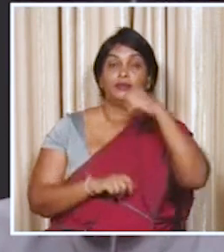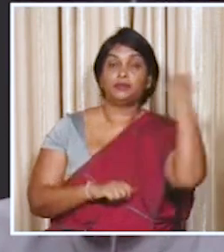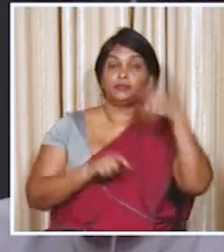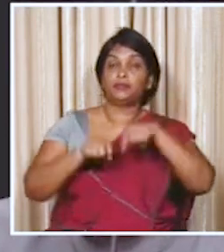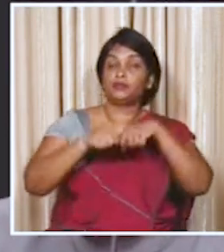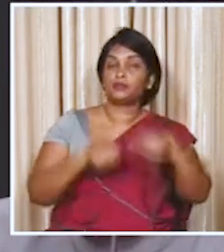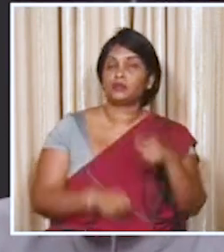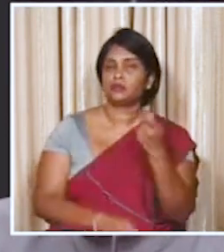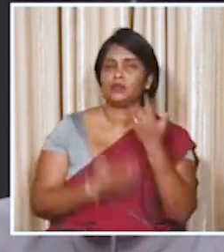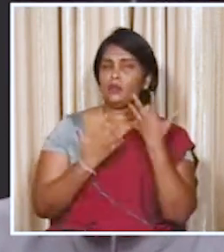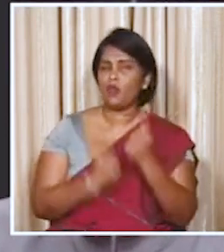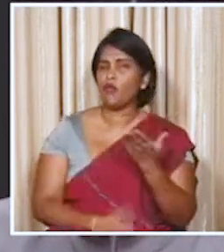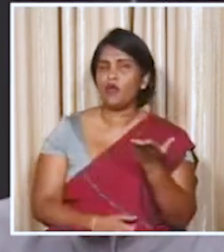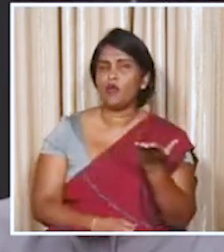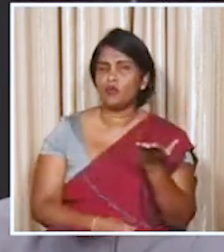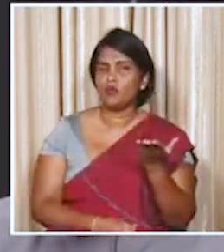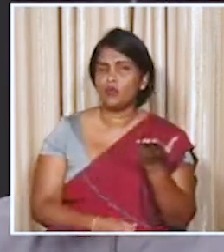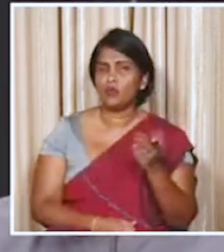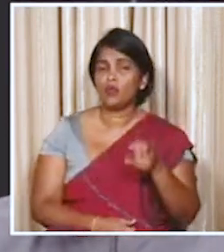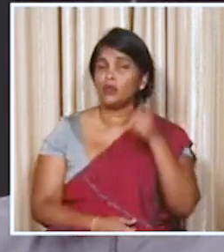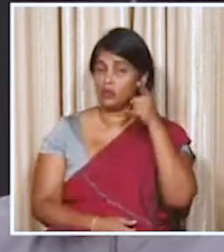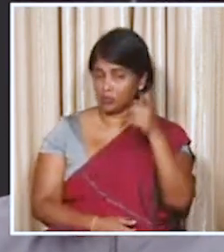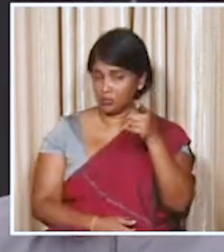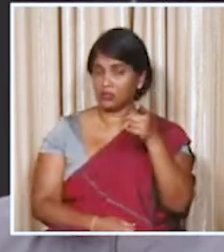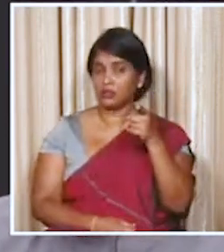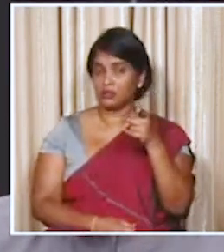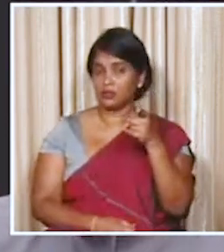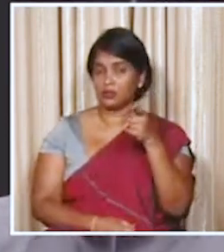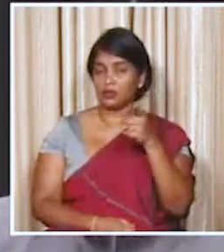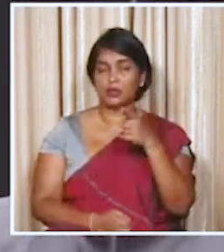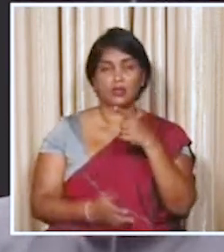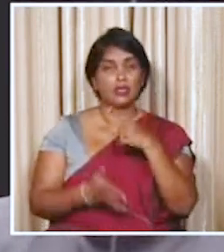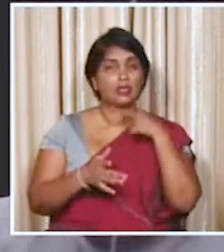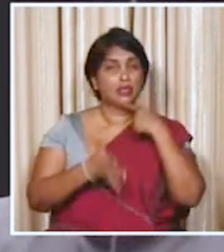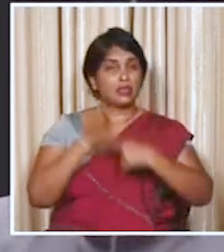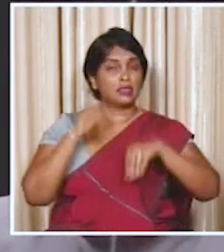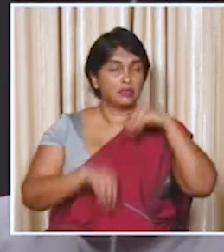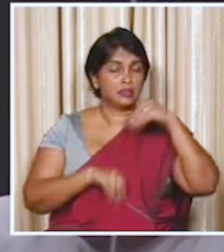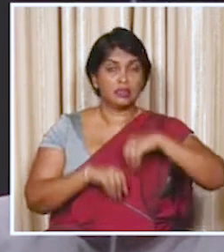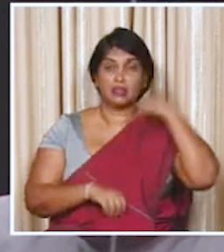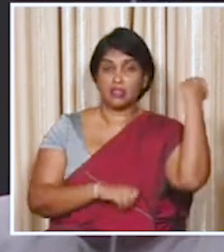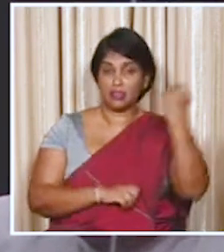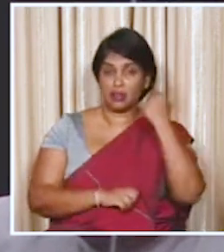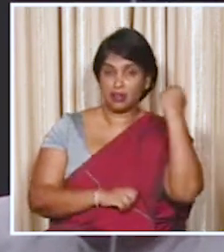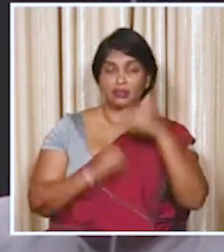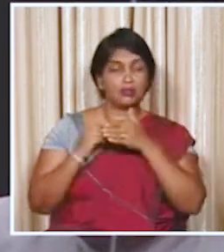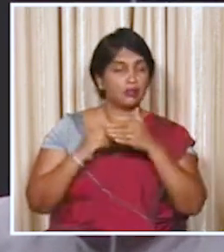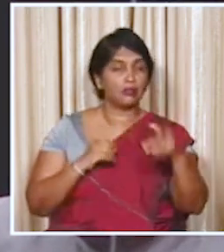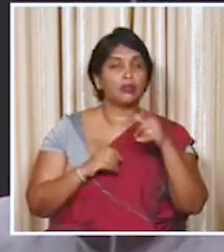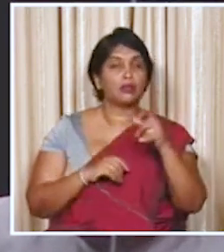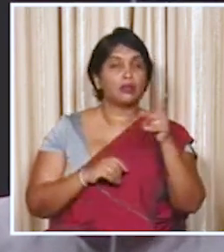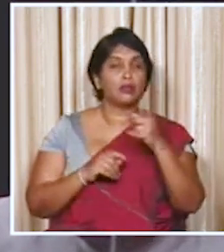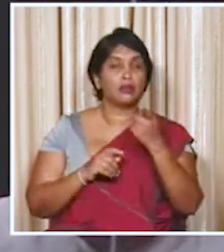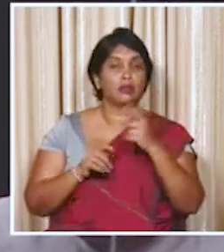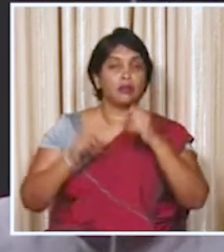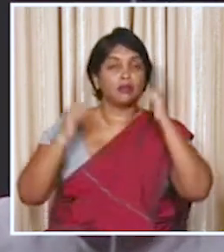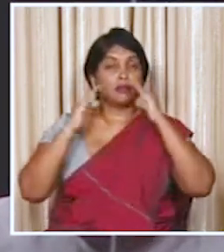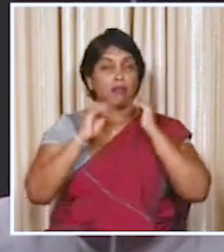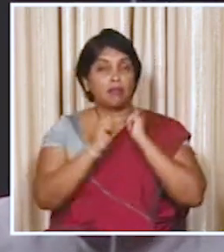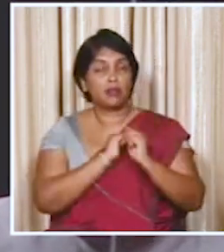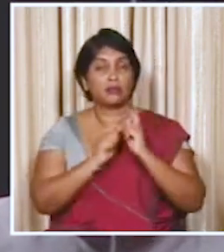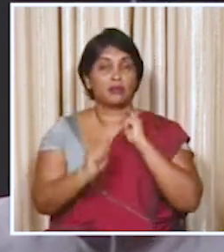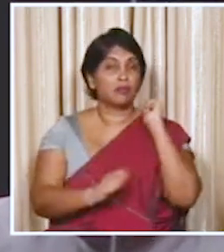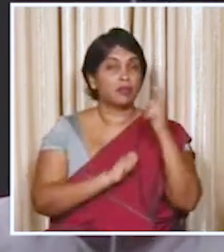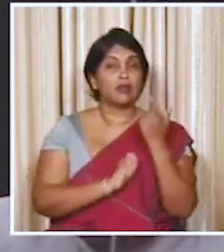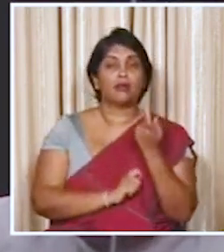අපි ඔබතුමියලගෙන් අහනවා ඔබතුමියලා මේ රැස්වීම වලට මෙතෙක් රැස්වීම වලට මාකි ගහන බස් වලට වියදම්